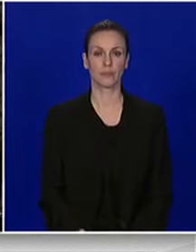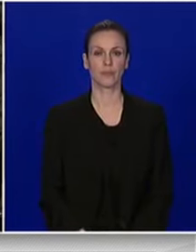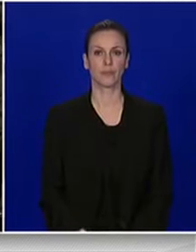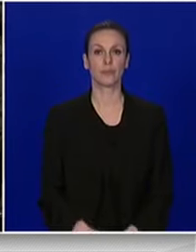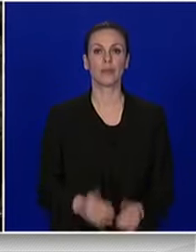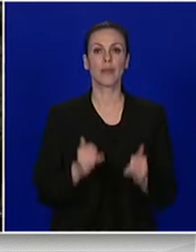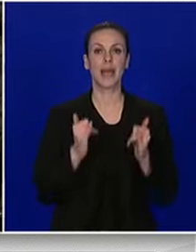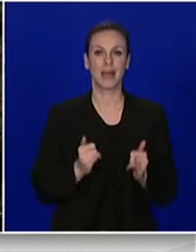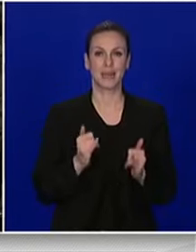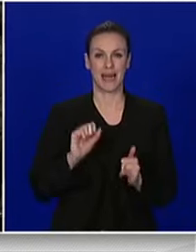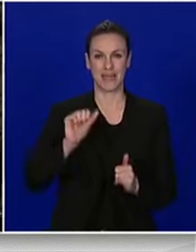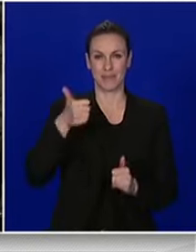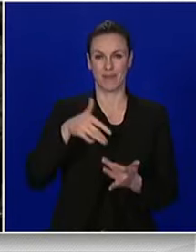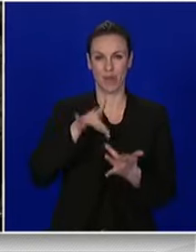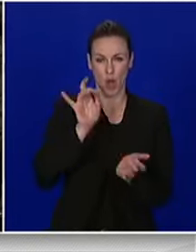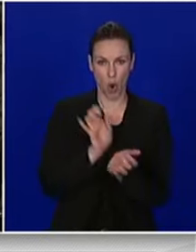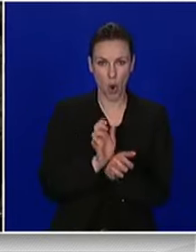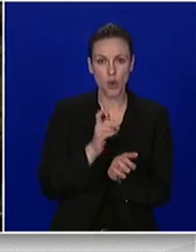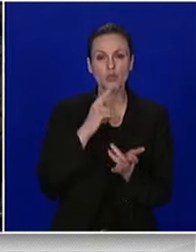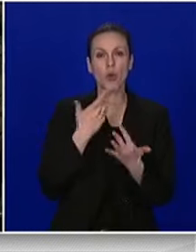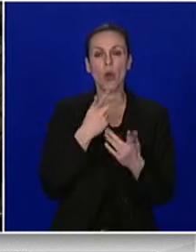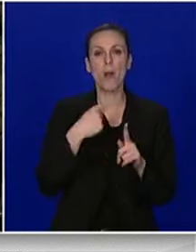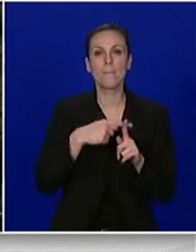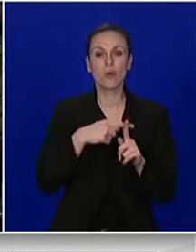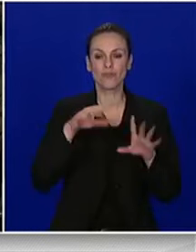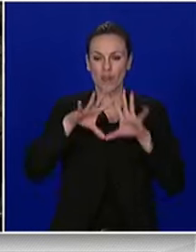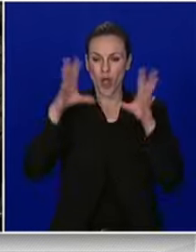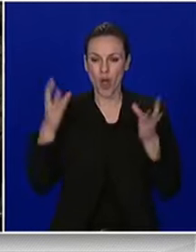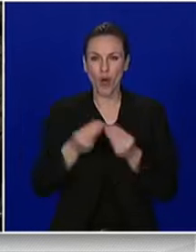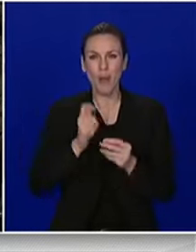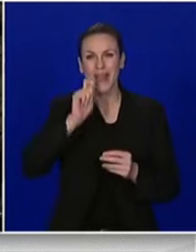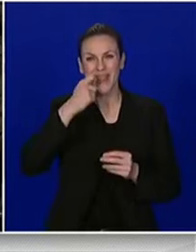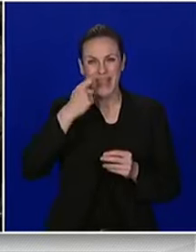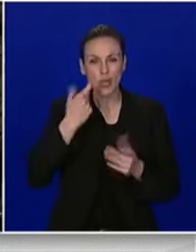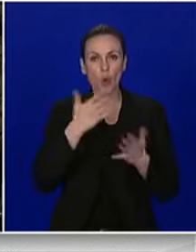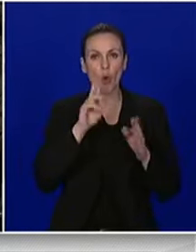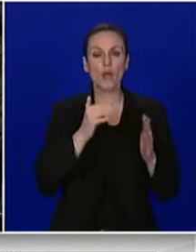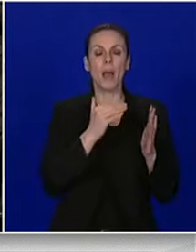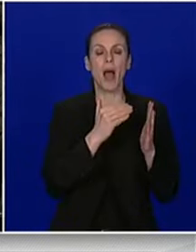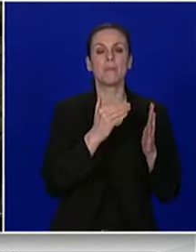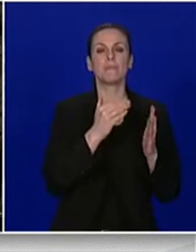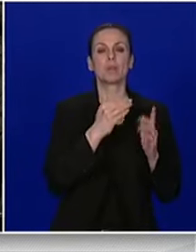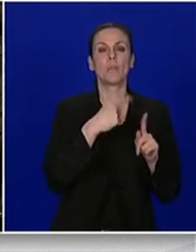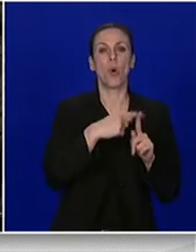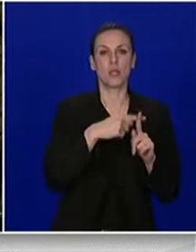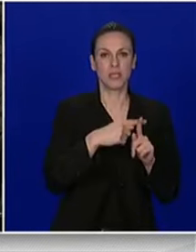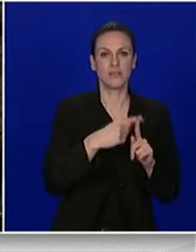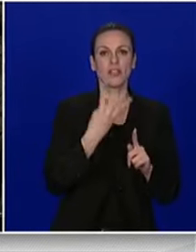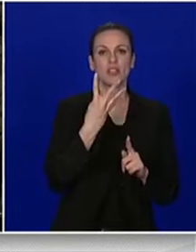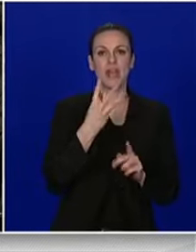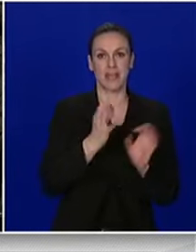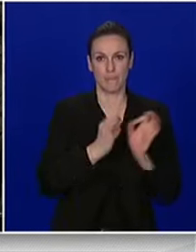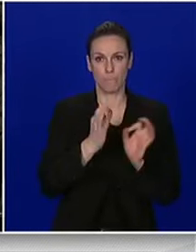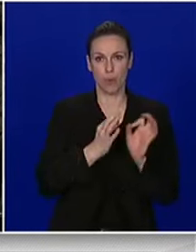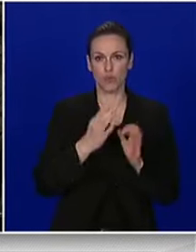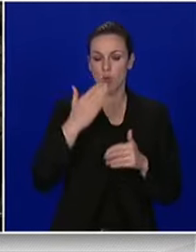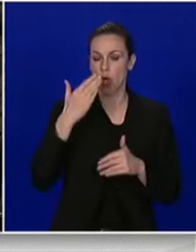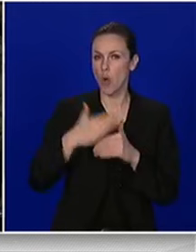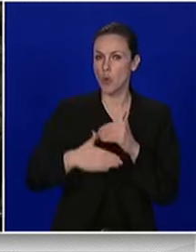Danas 1. ožujka je udio pozitivnih slučajeva u ukupnom broju testiranja 4%. U